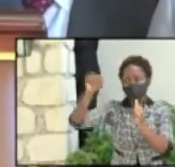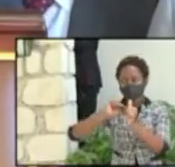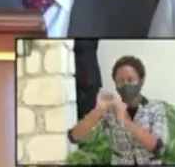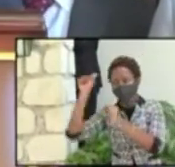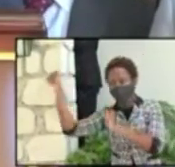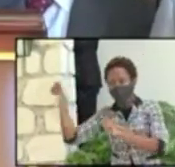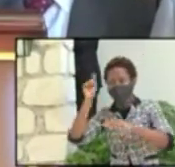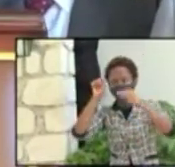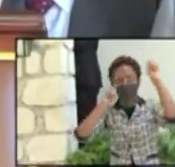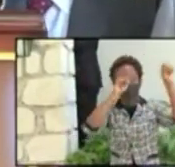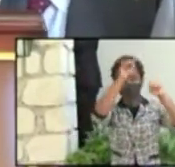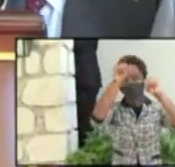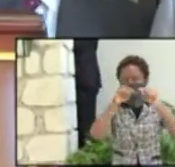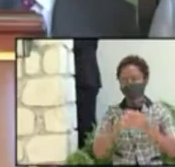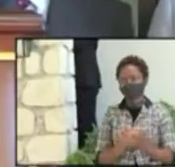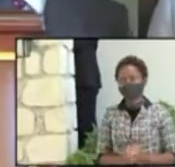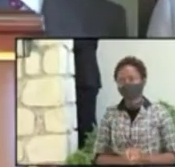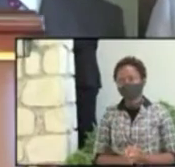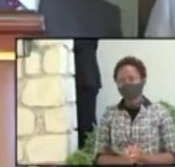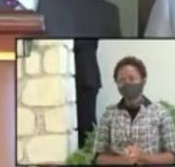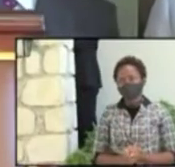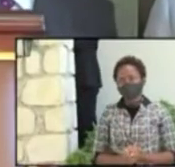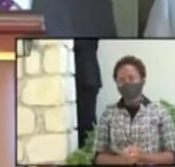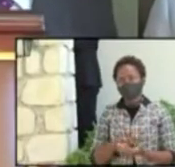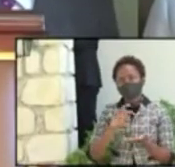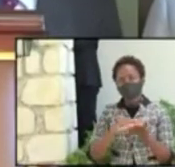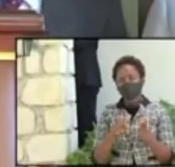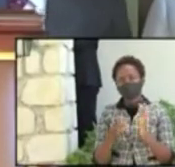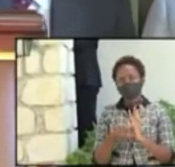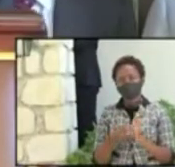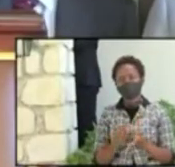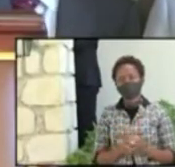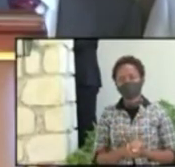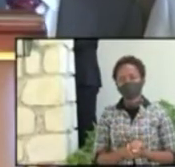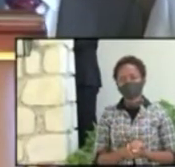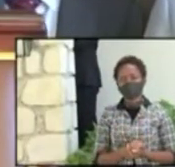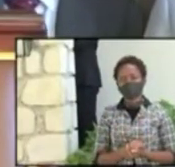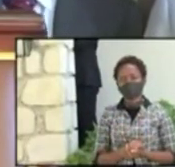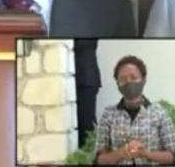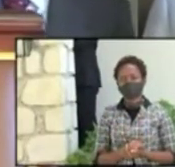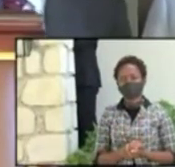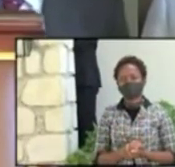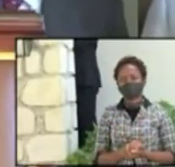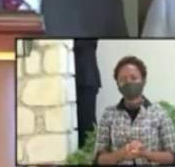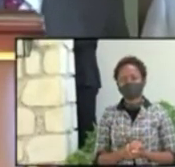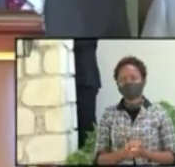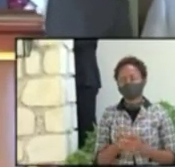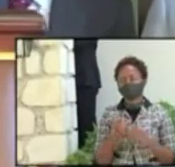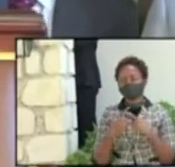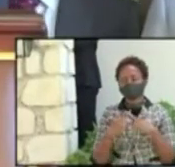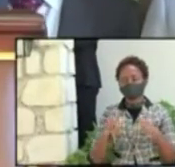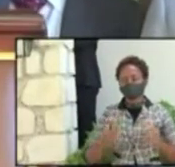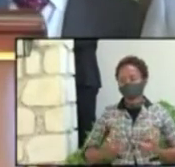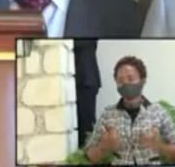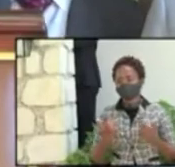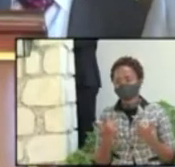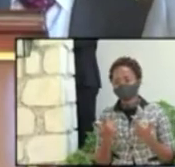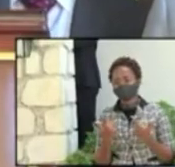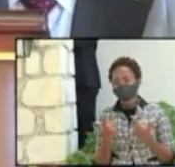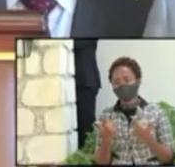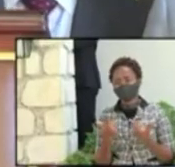loin autorité là dans section communale autorité. Ça veut dire ou te mettre été